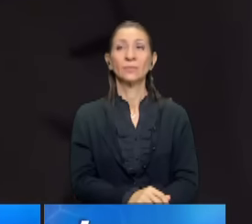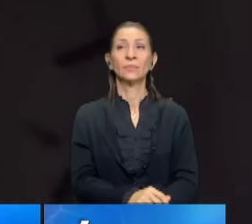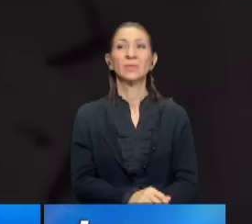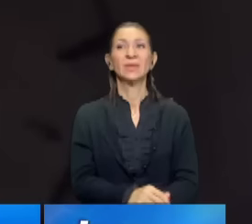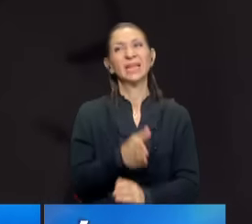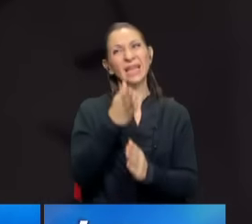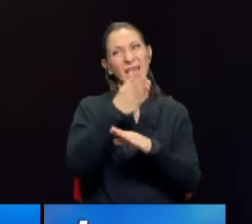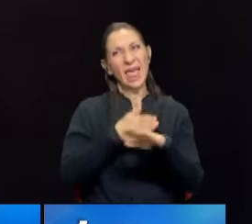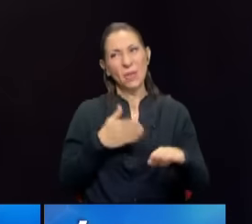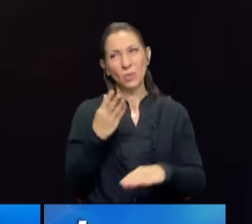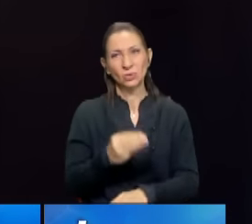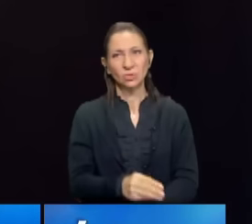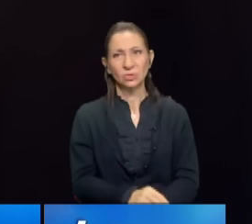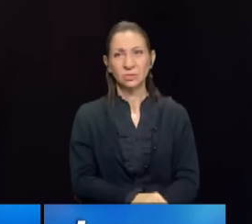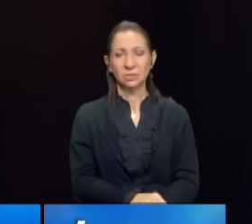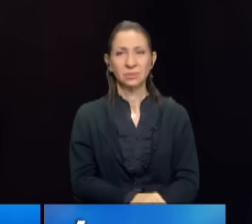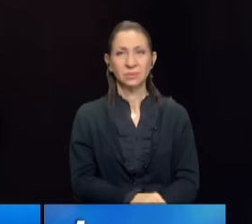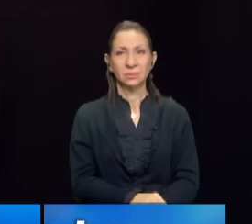Yarım olsun.